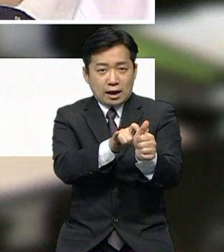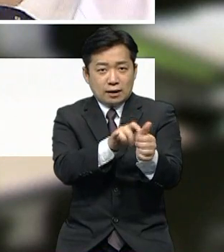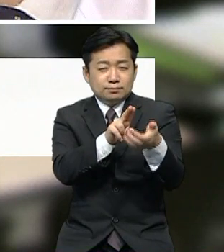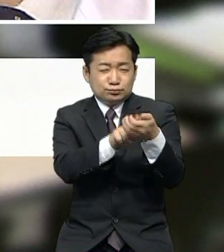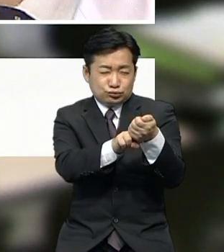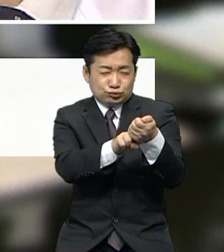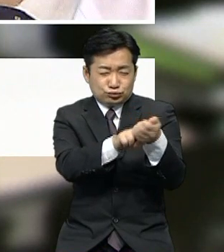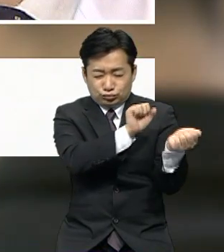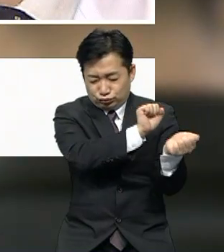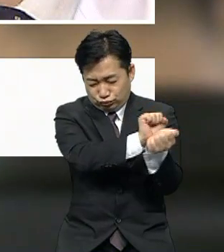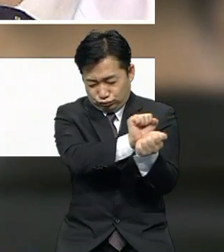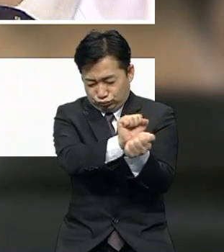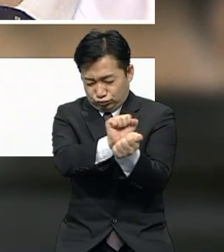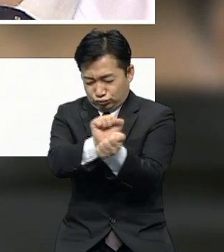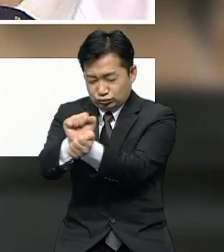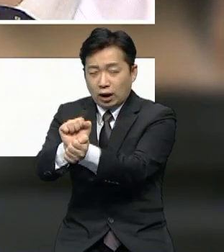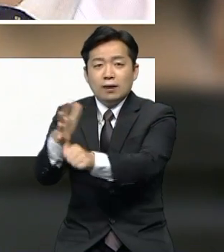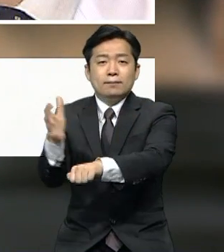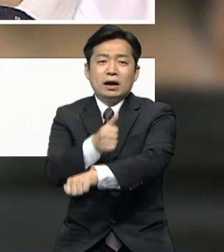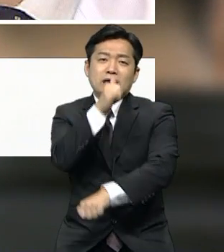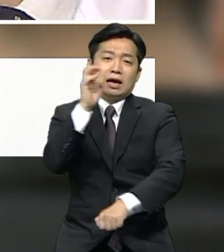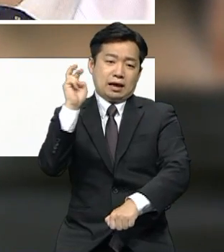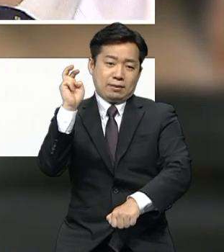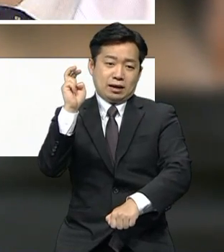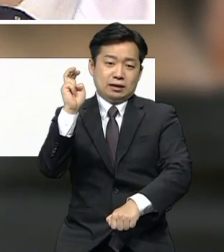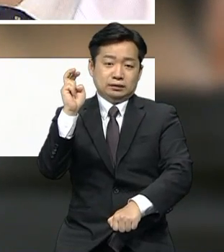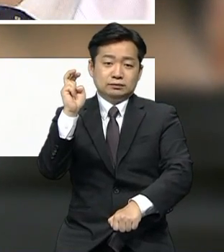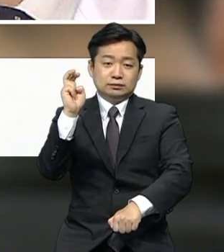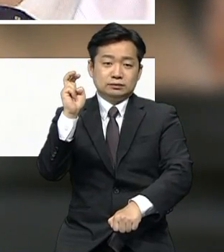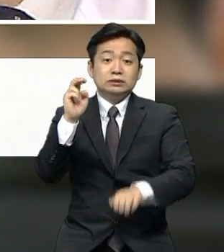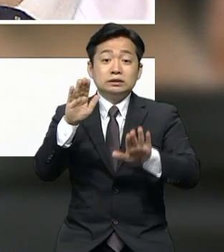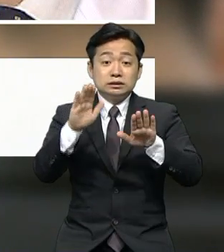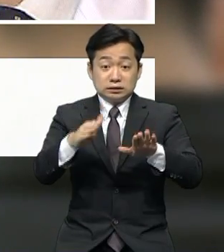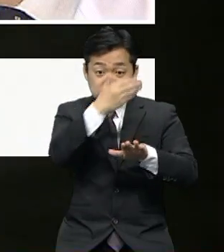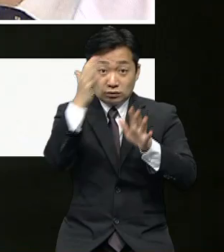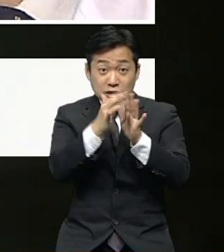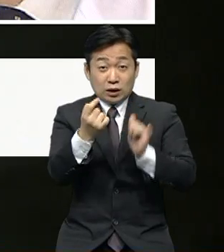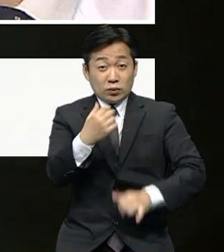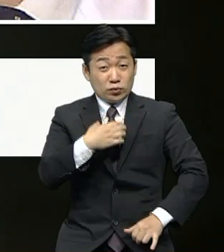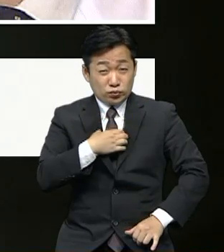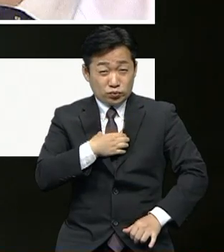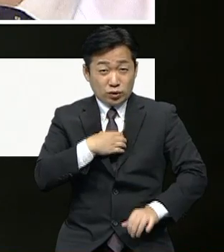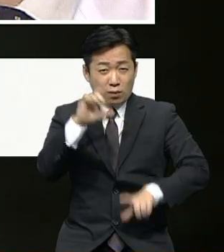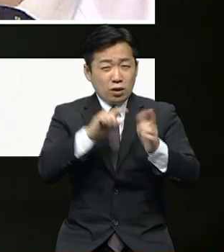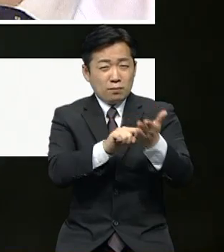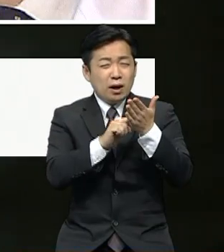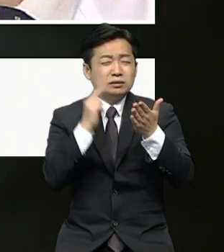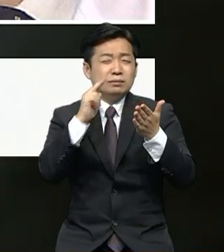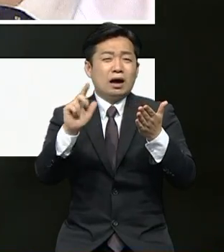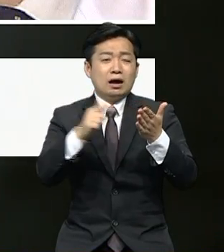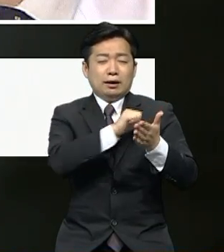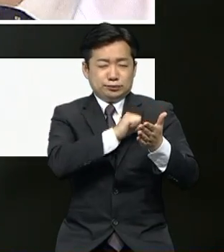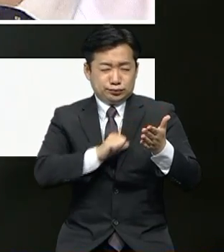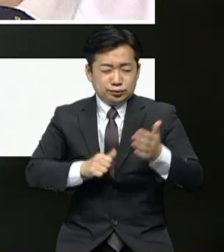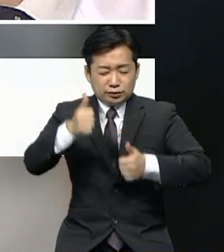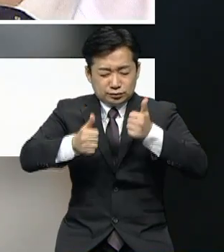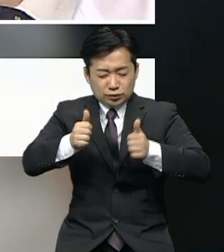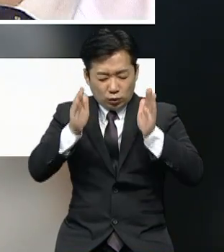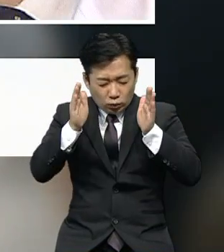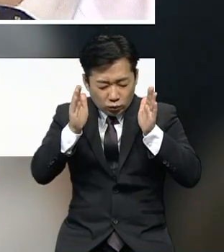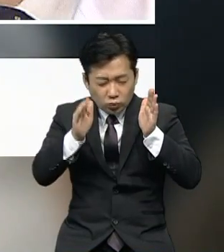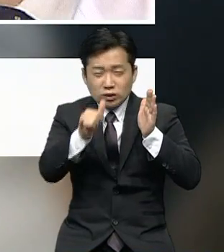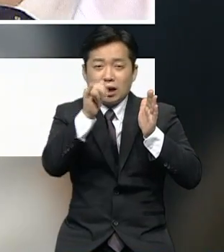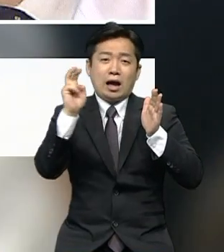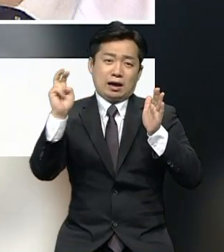일으키면서 이렇게 는 것이고 젊은 사람들이 위험한데 물론 뭐 증상이 또 심하지 않으니까 견디고 시험 공부하고 그랬을 수도